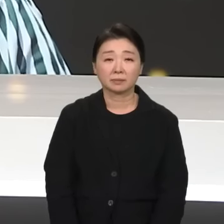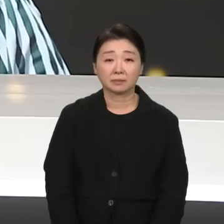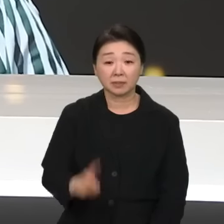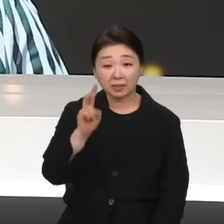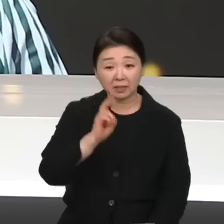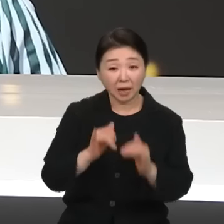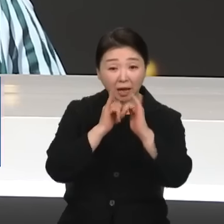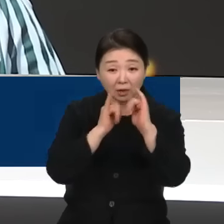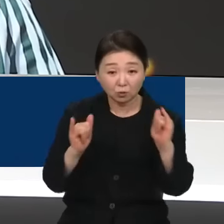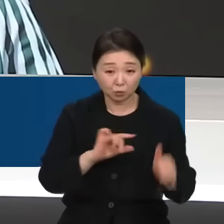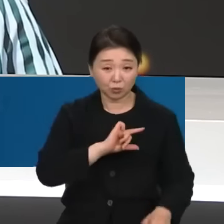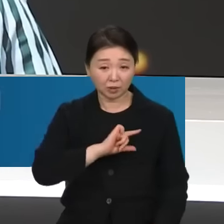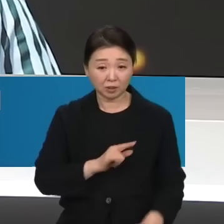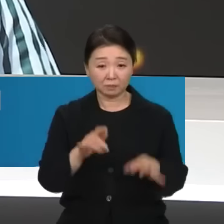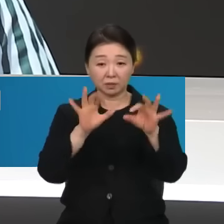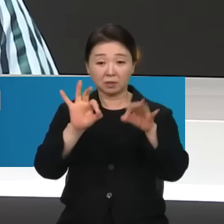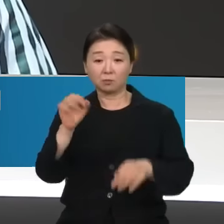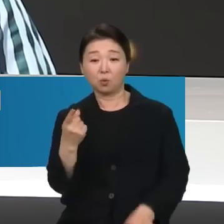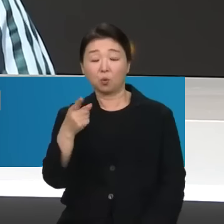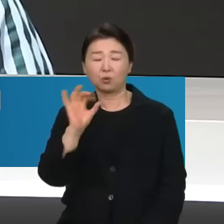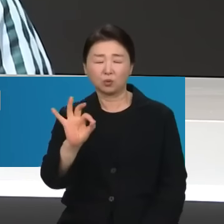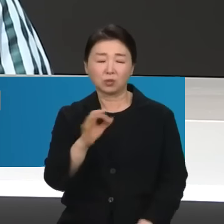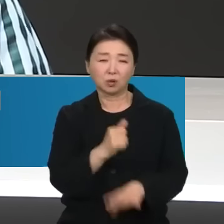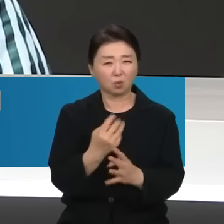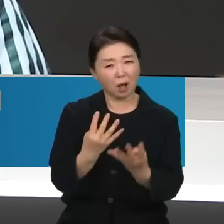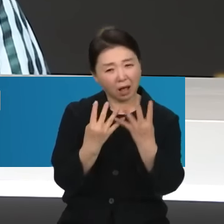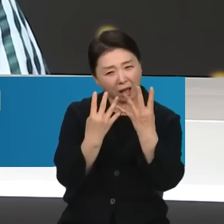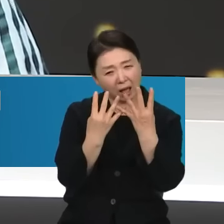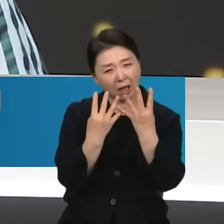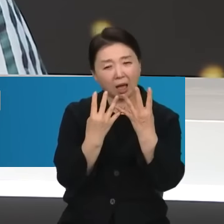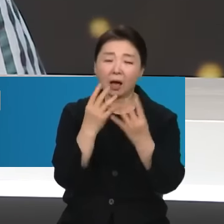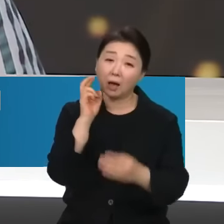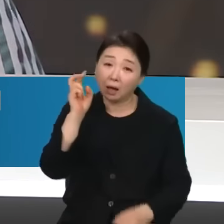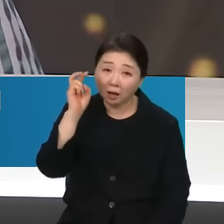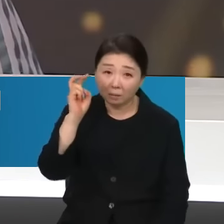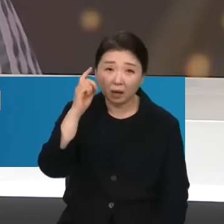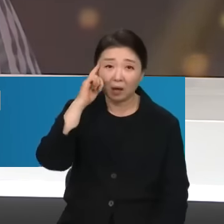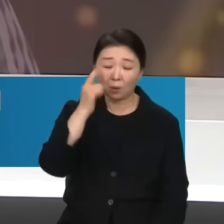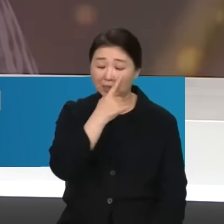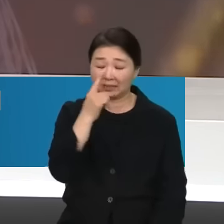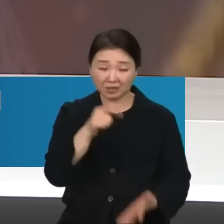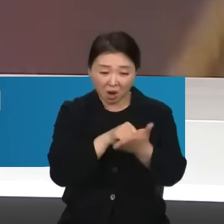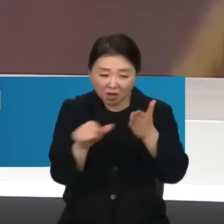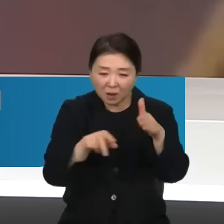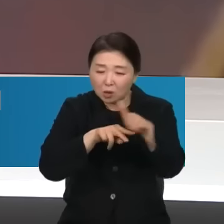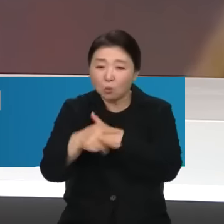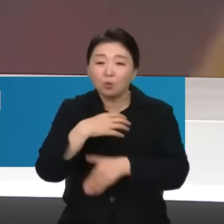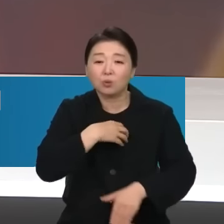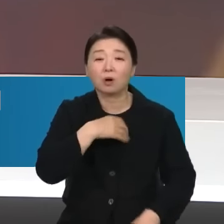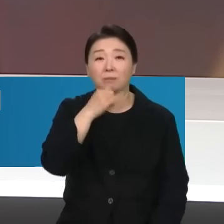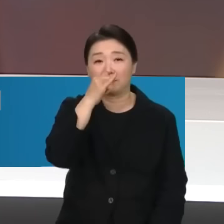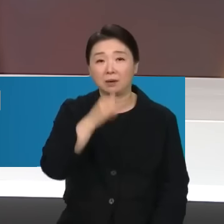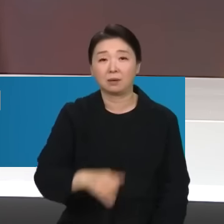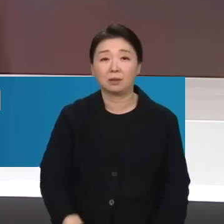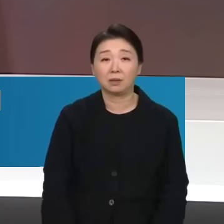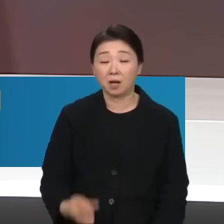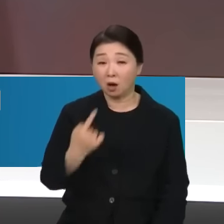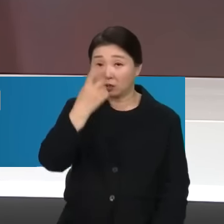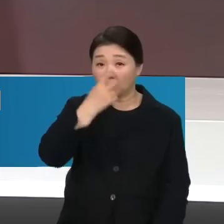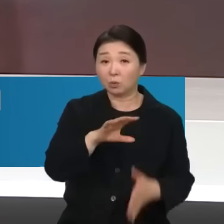가수 김호중 씨가 결국 구속 갈림길에 섰습니다. 증거인멸, 도주 우려 가능성이 있다고 경찰이 판단한 건데